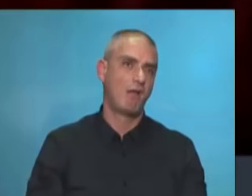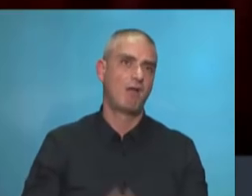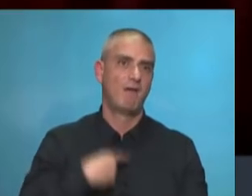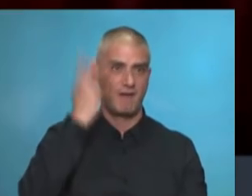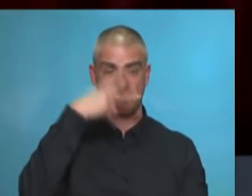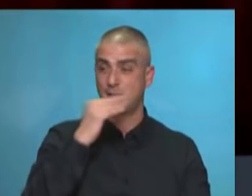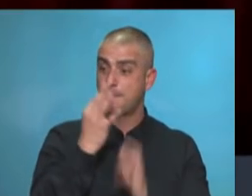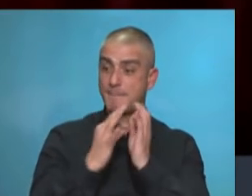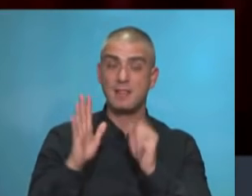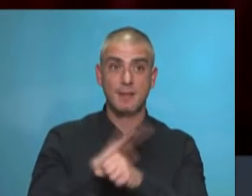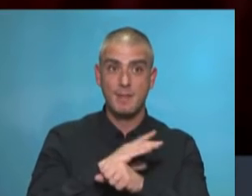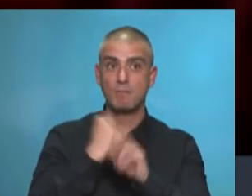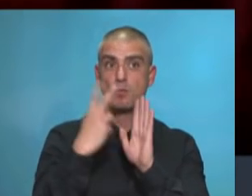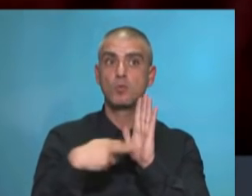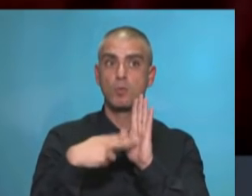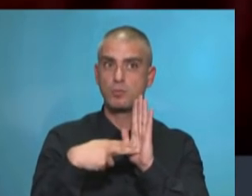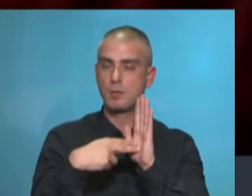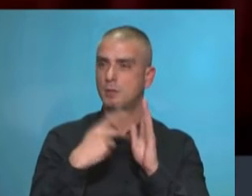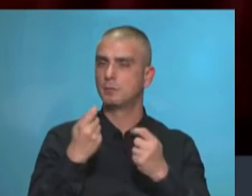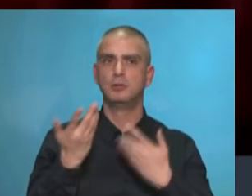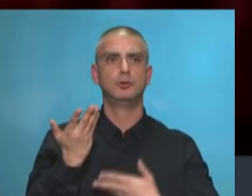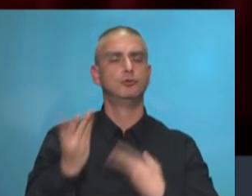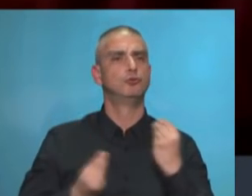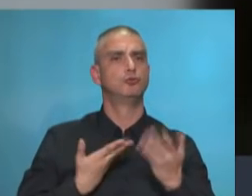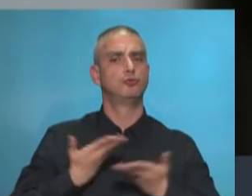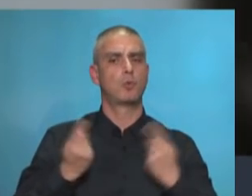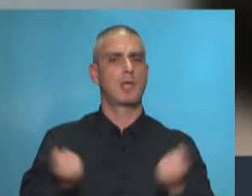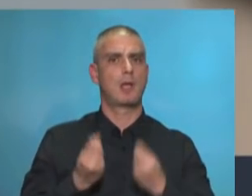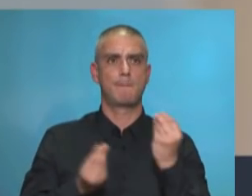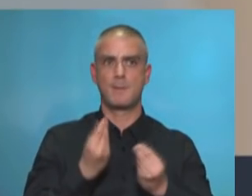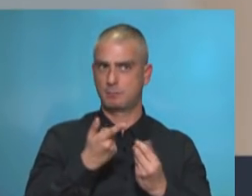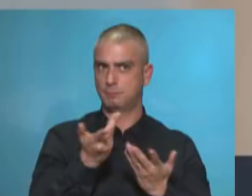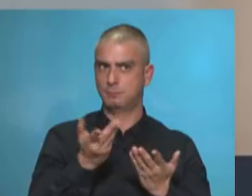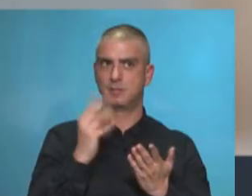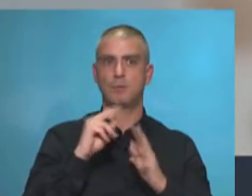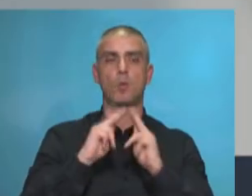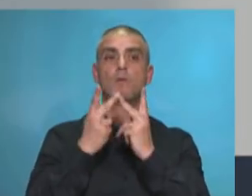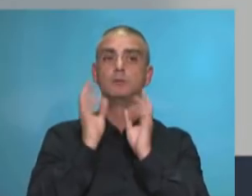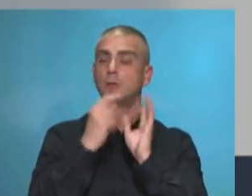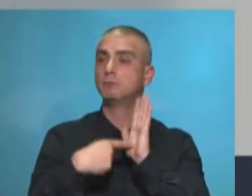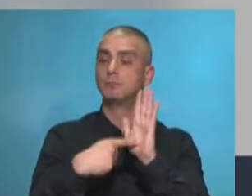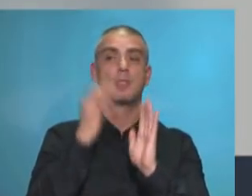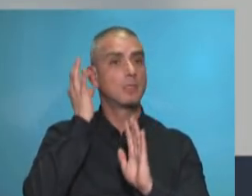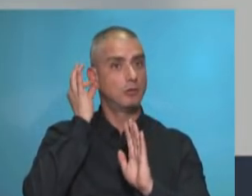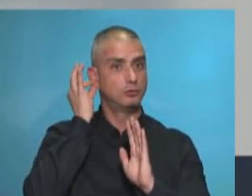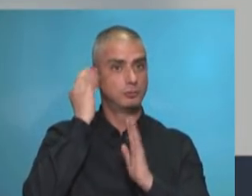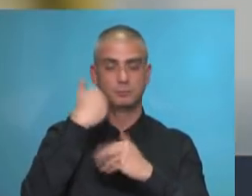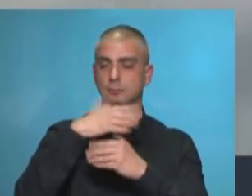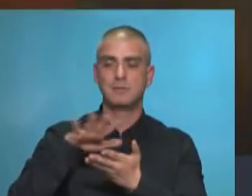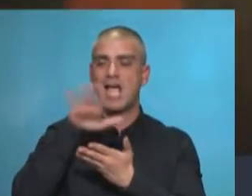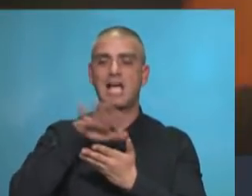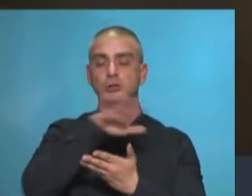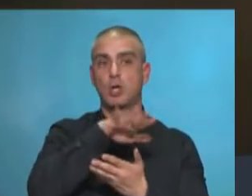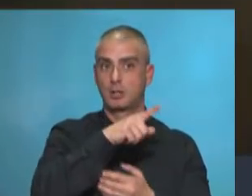עם פרטים מלאים ותמונות, תעשיית שירותי המין פורחת בטלגרם. קבוצות יהודיות מציעות נשים בחלוקה לאזורים